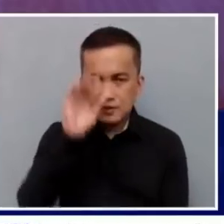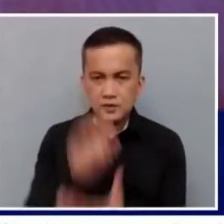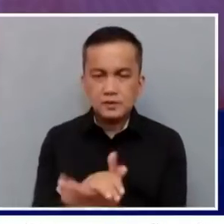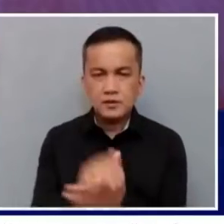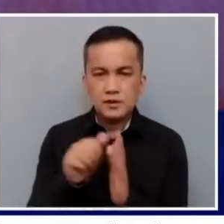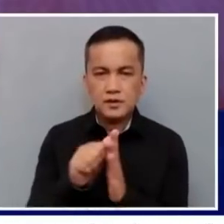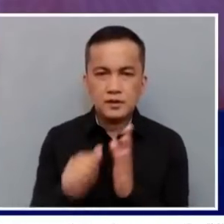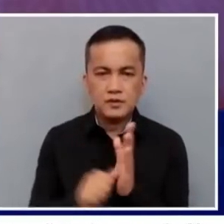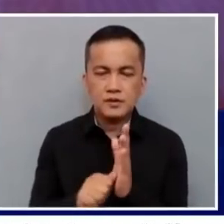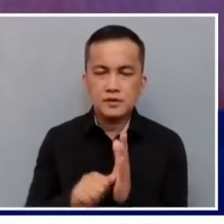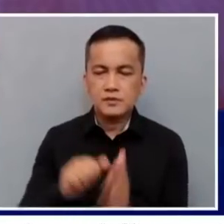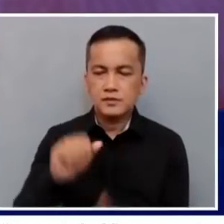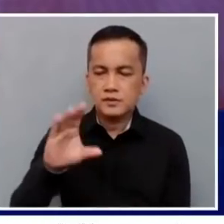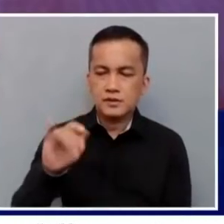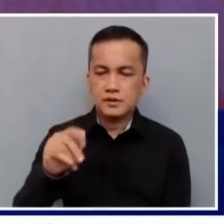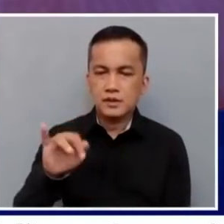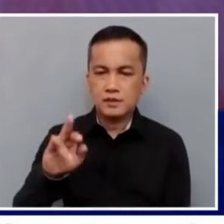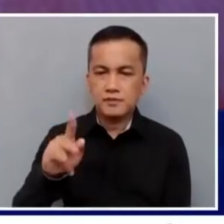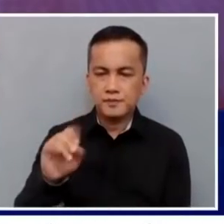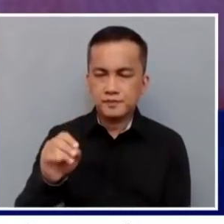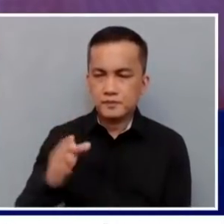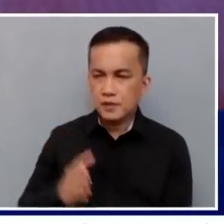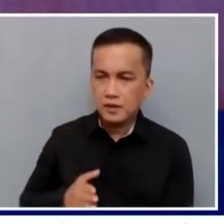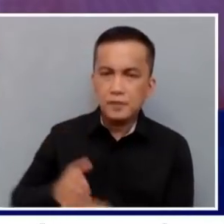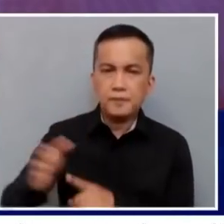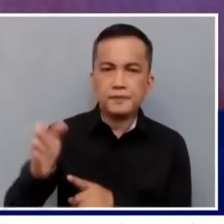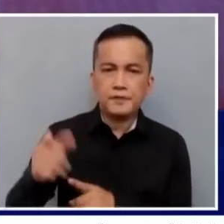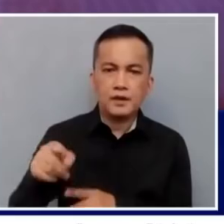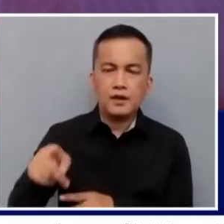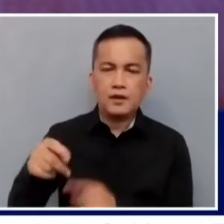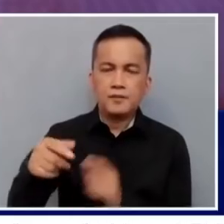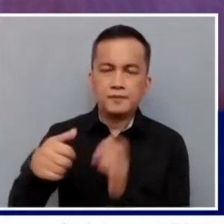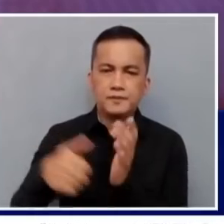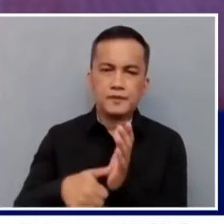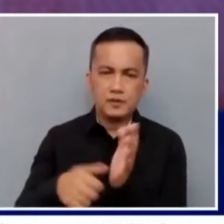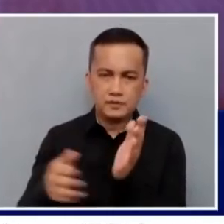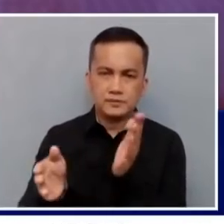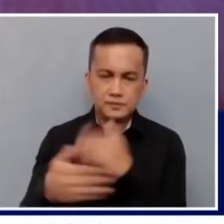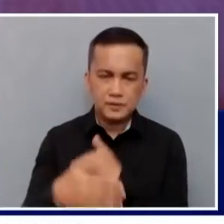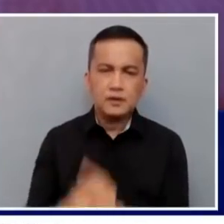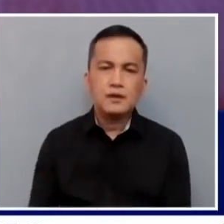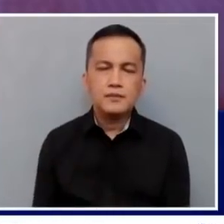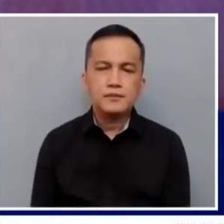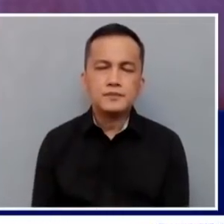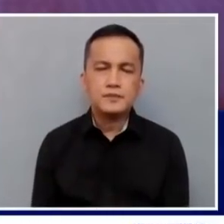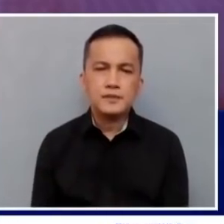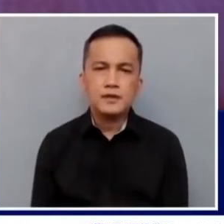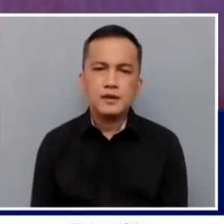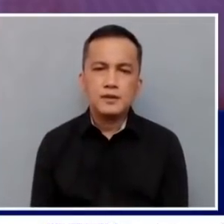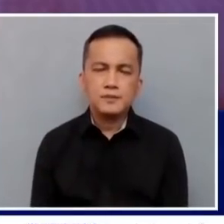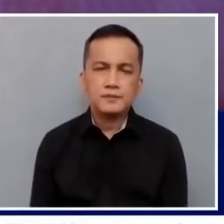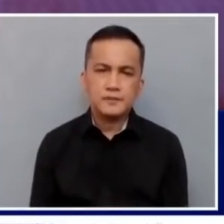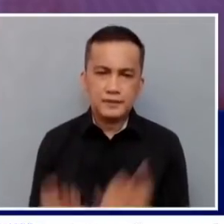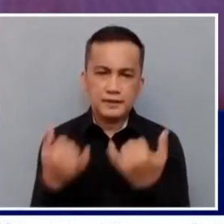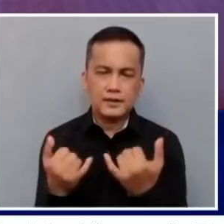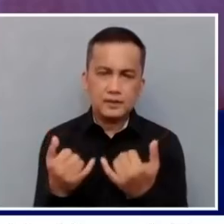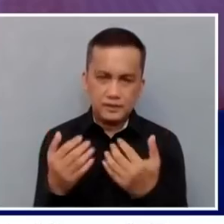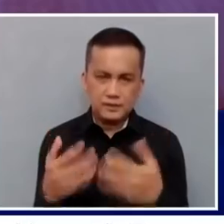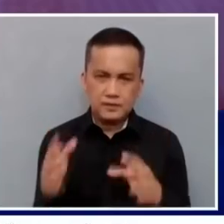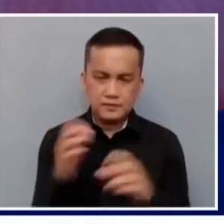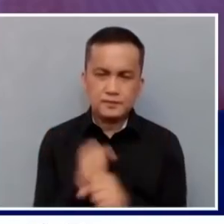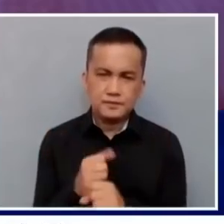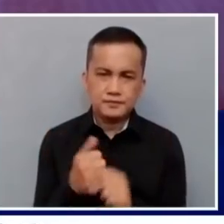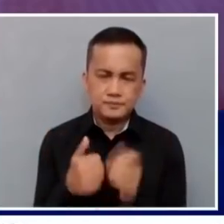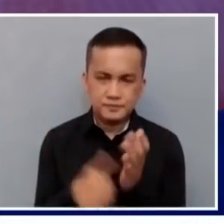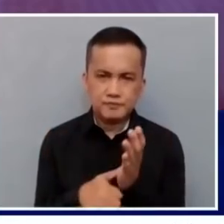Mine Scarpio, at dire-diretso siya doon sa polling precinct. At ngayon ay katatapos lang niyang bumoto